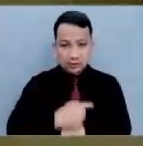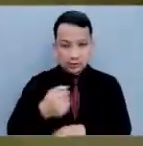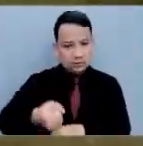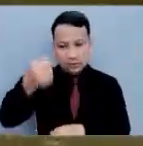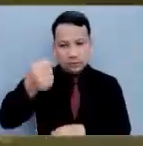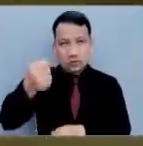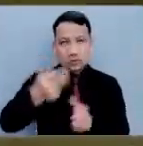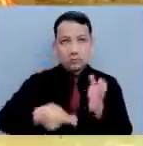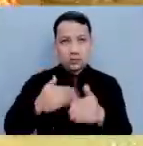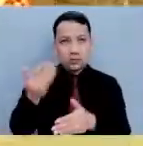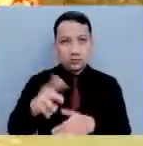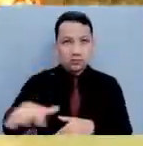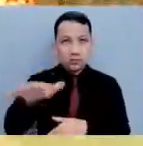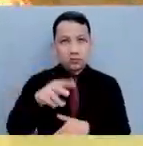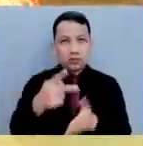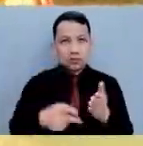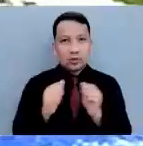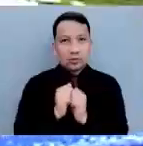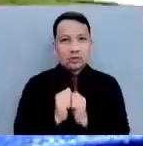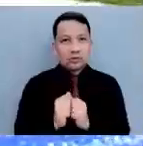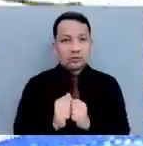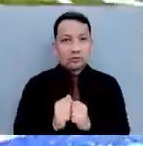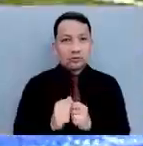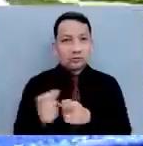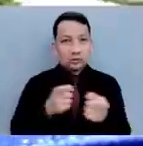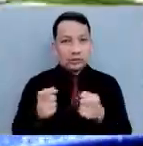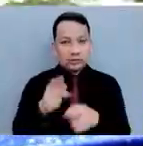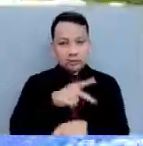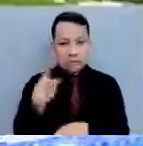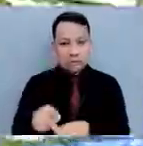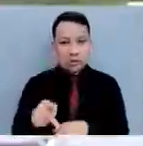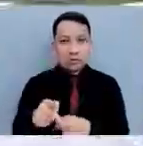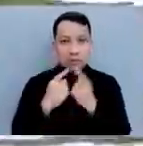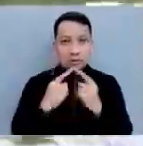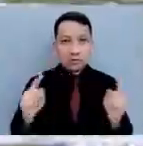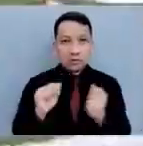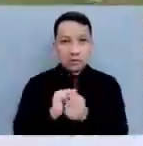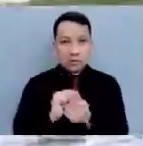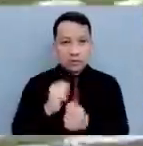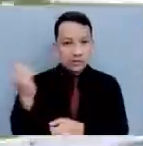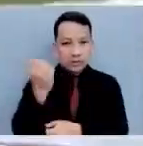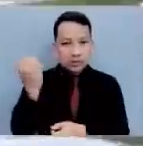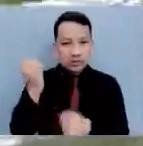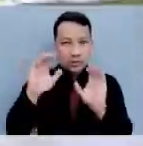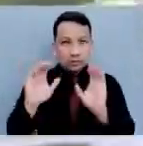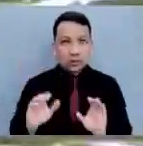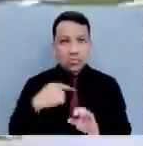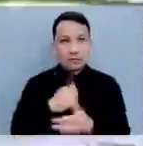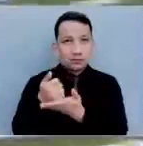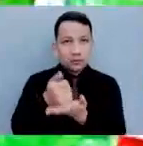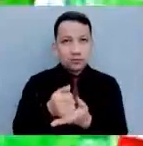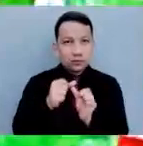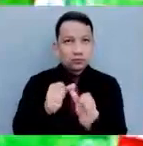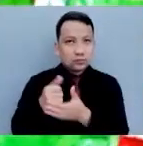pangunahing bilihin sa buong lalawigan. Kasunod ito ng pagsasailalim sa Pampanga sa state of calamity. Patuloy rin ang pamamahagi ng ayuda ng lokal na